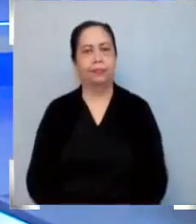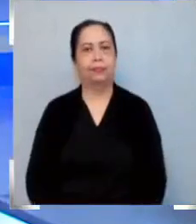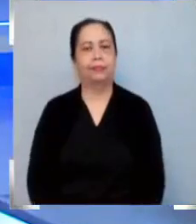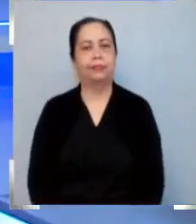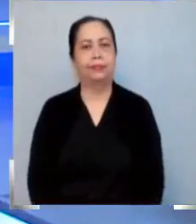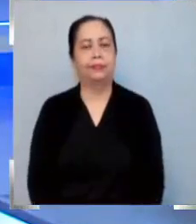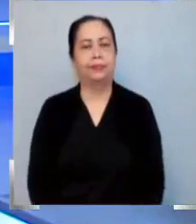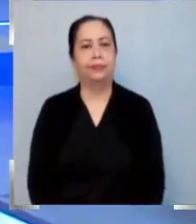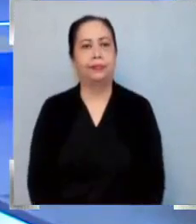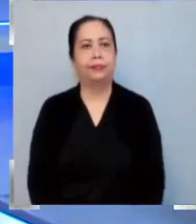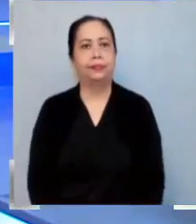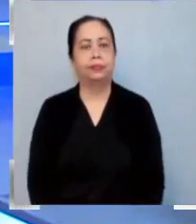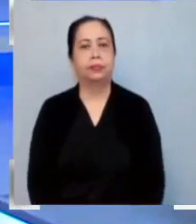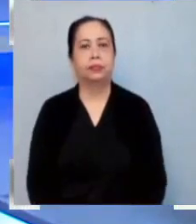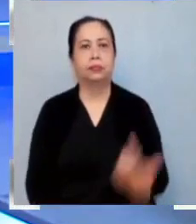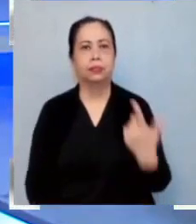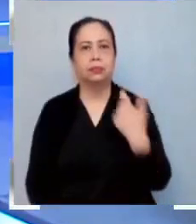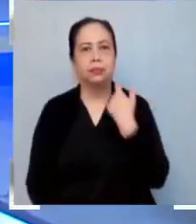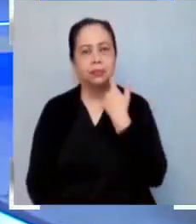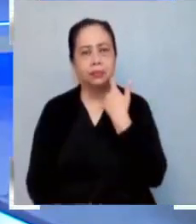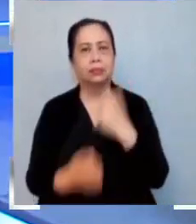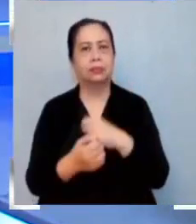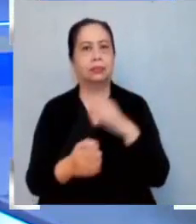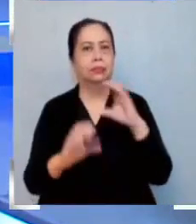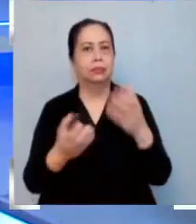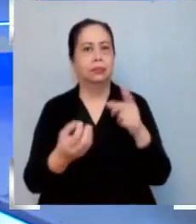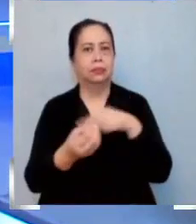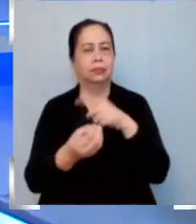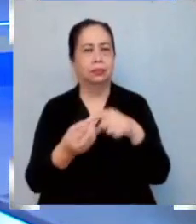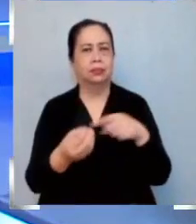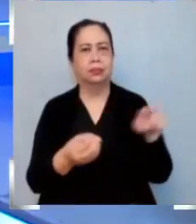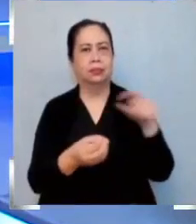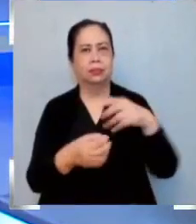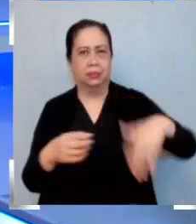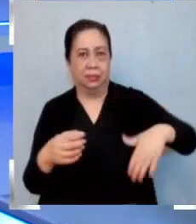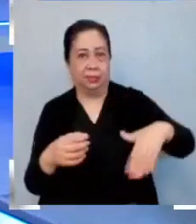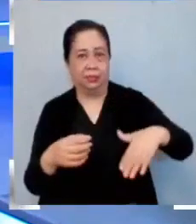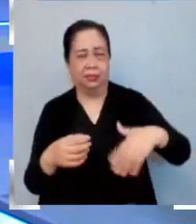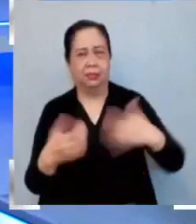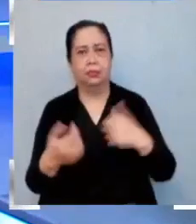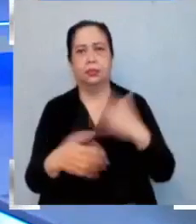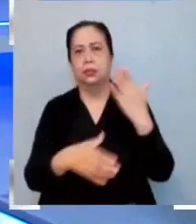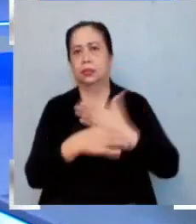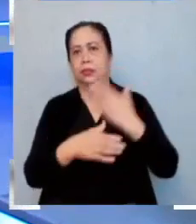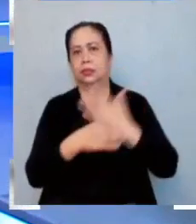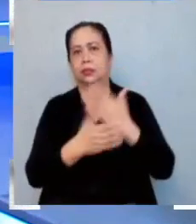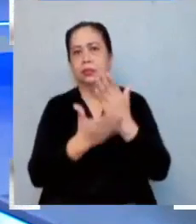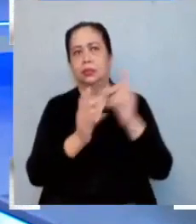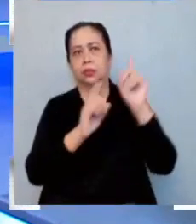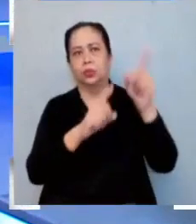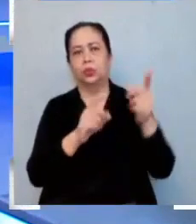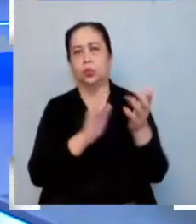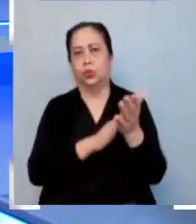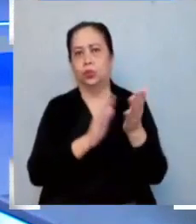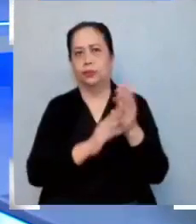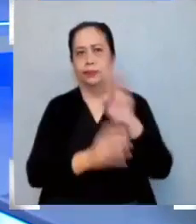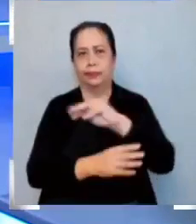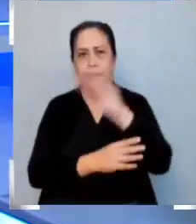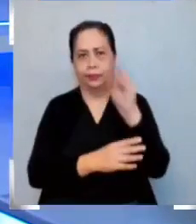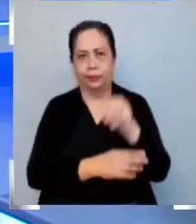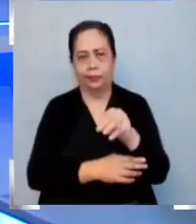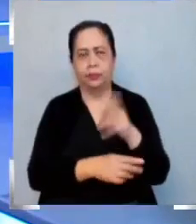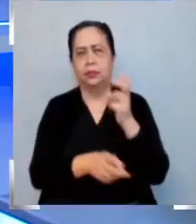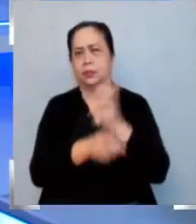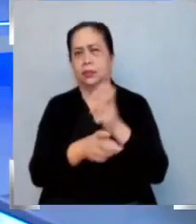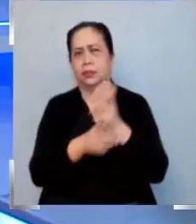Dahil lantalang anunsyo ng class suspension, naperwisyo po ang ilang estudyante na pumasok sa ilang eskwelahan sa Metro Manila. Pahirapan ang